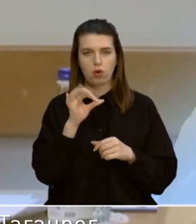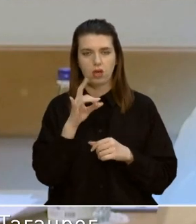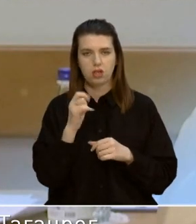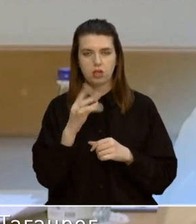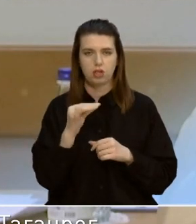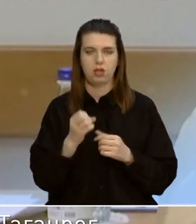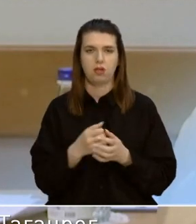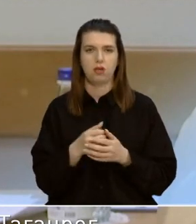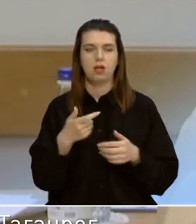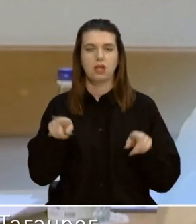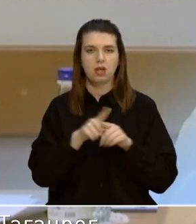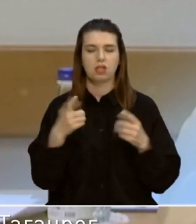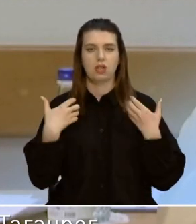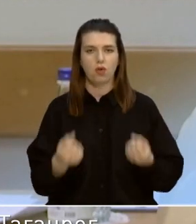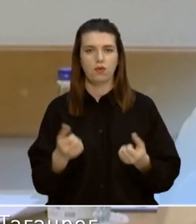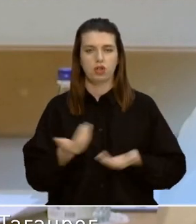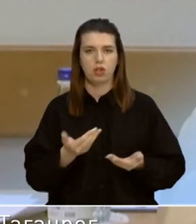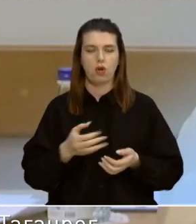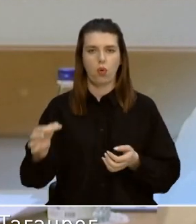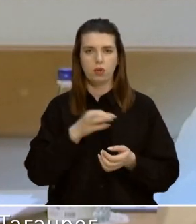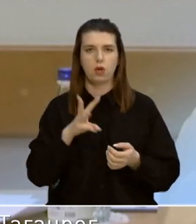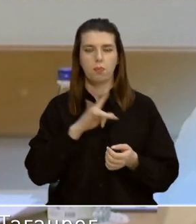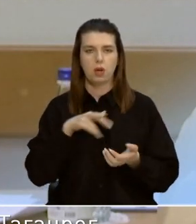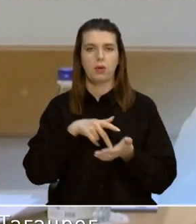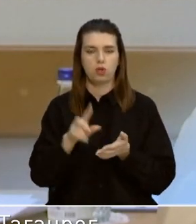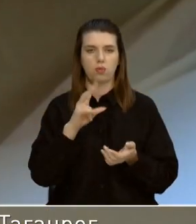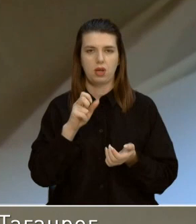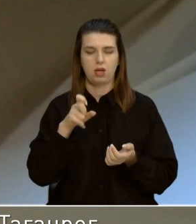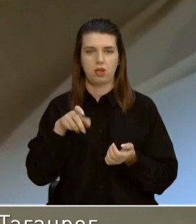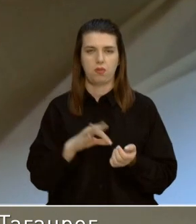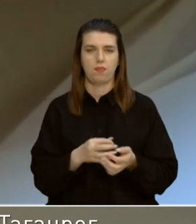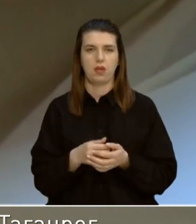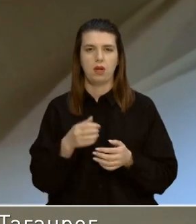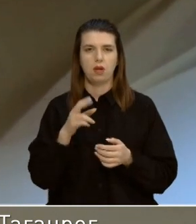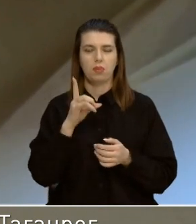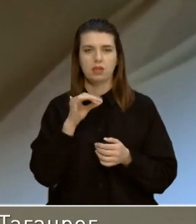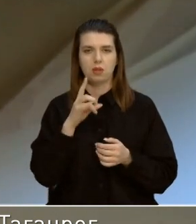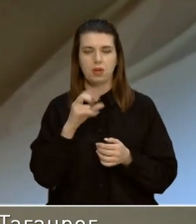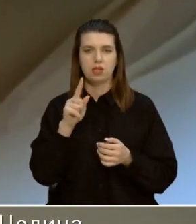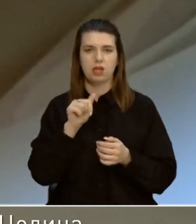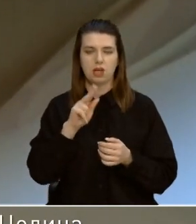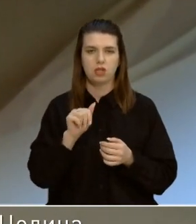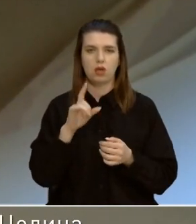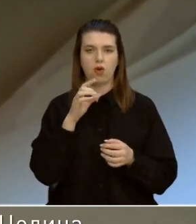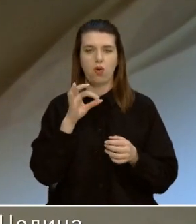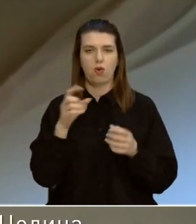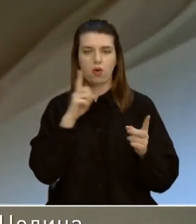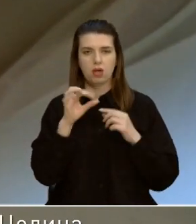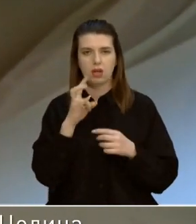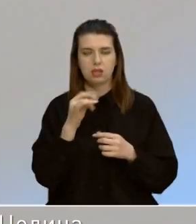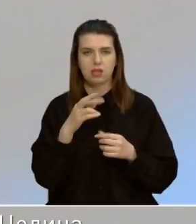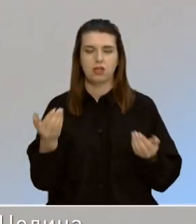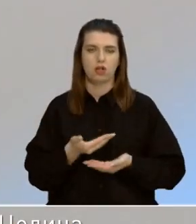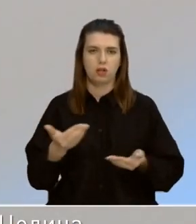ограничения. Ради здоровья жителей области мы пойдем на это. Принципиальная задача организации